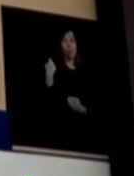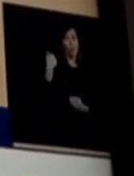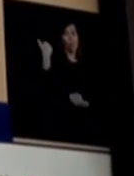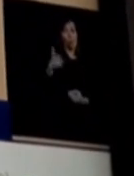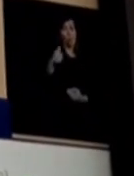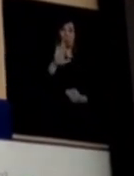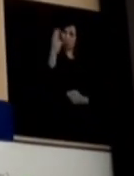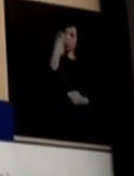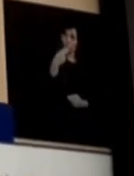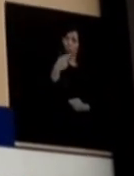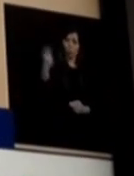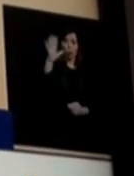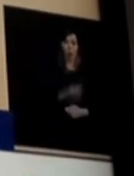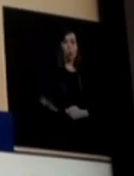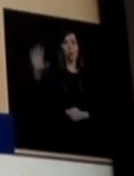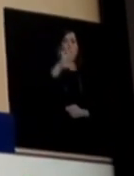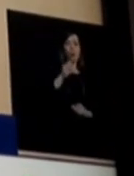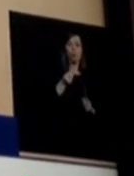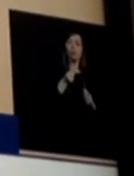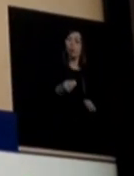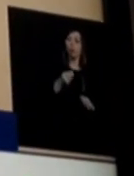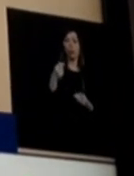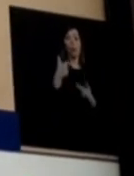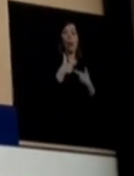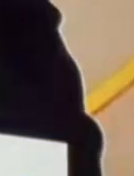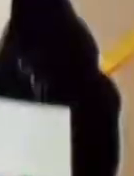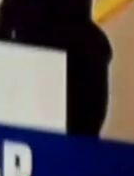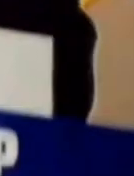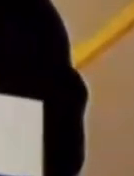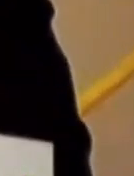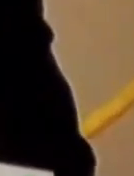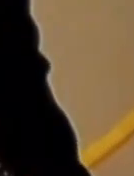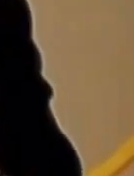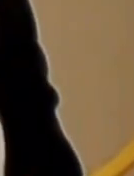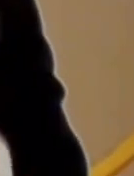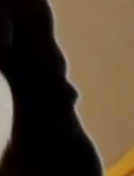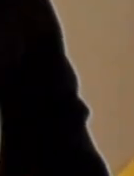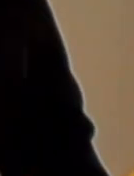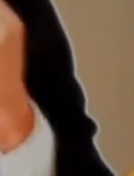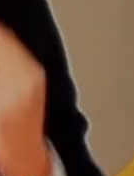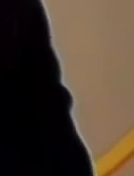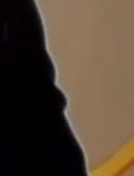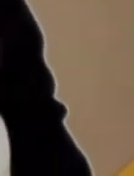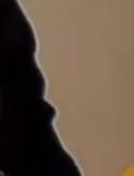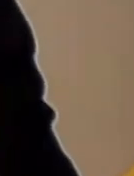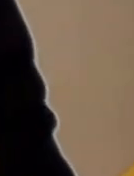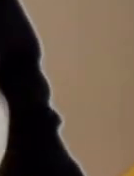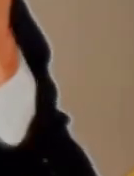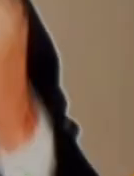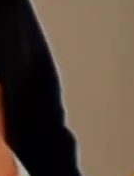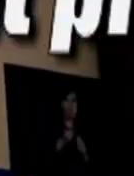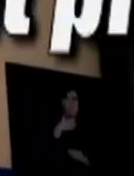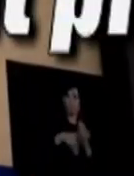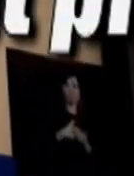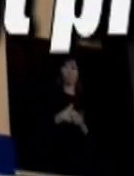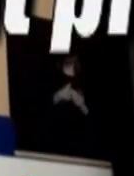'appel national dédié à l'accompagnement et l'accès aux droits de l'ensemble des personnes en situation de handicap, enfants comme adultes. Ce